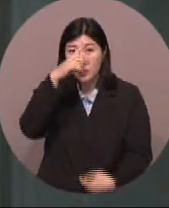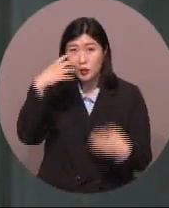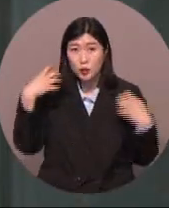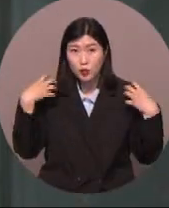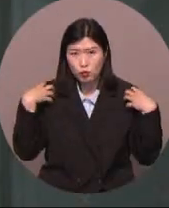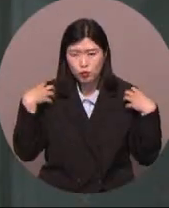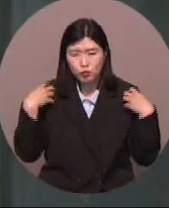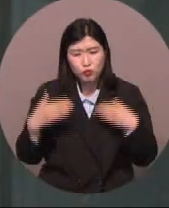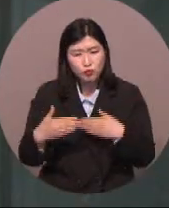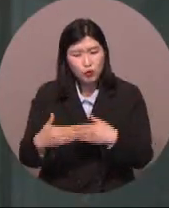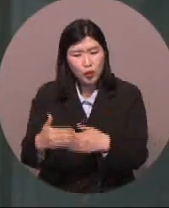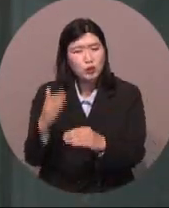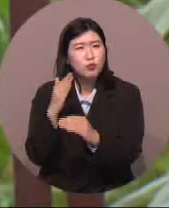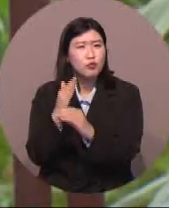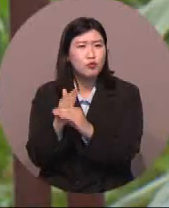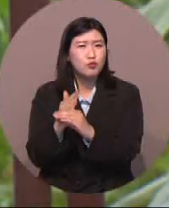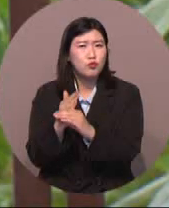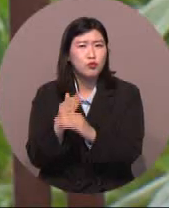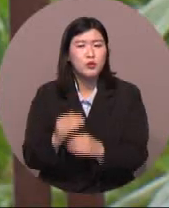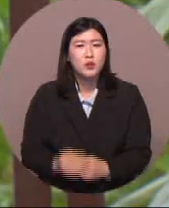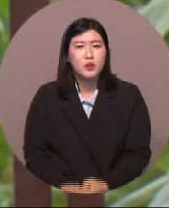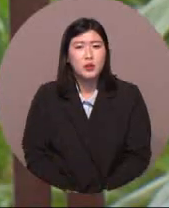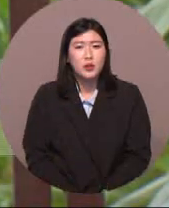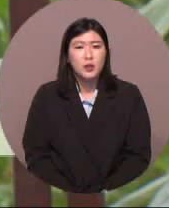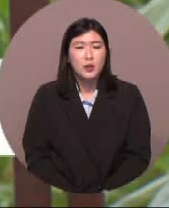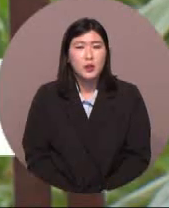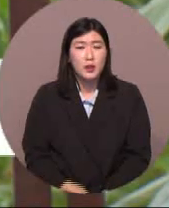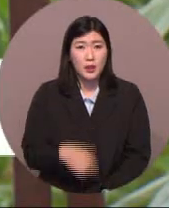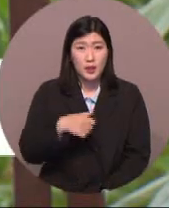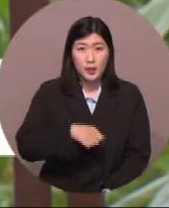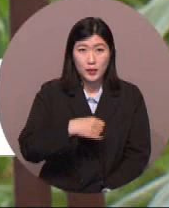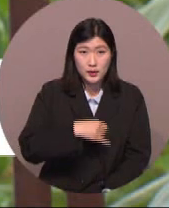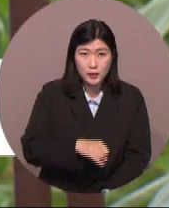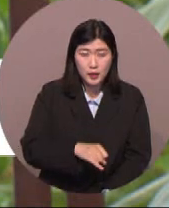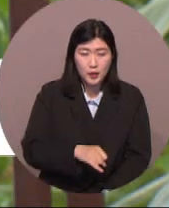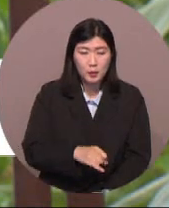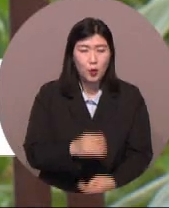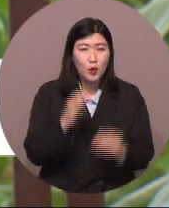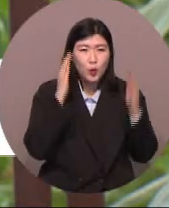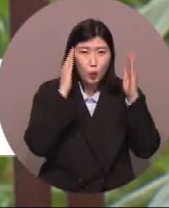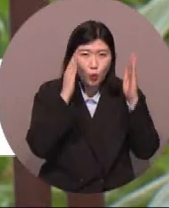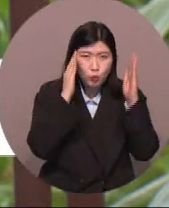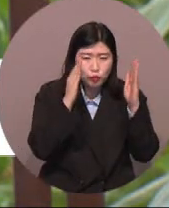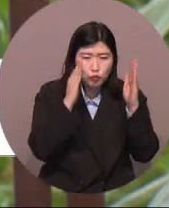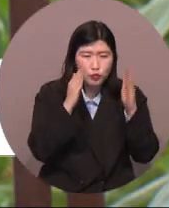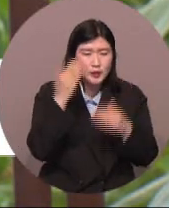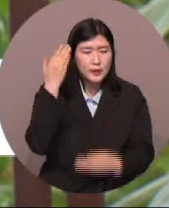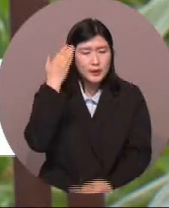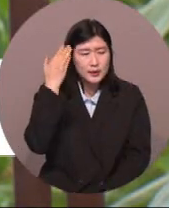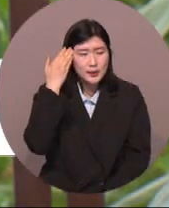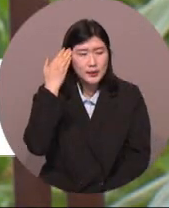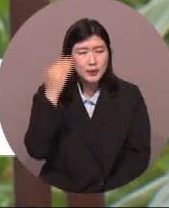진행되고 있다는 점입니다. 아이들의 건강과 특히 기초학력 문제라든가 이를 위해서는